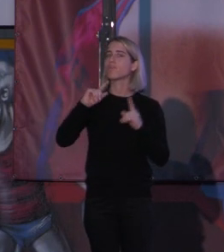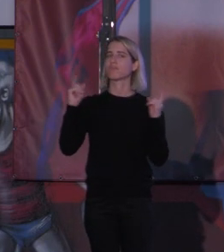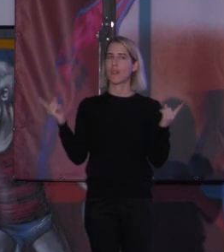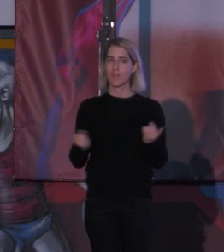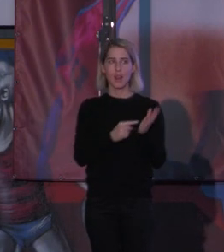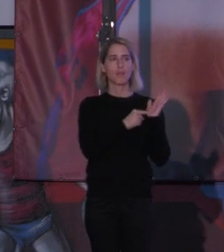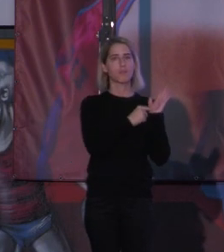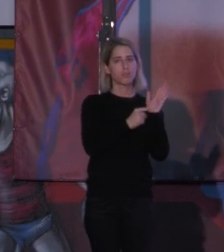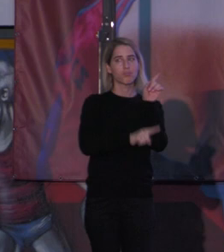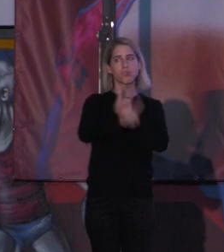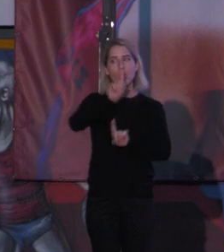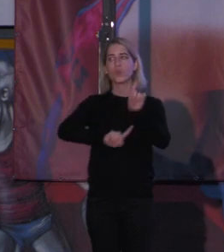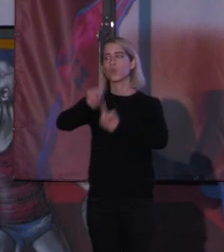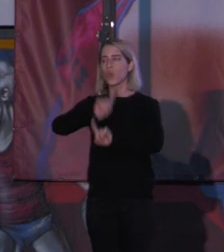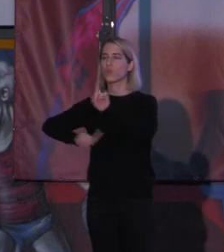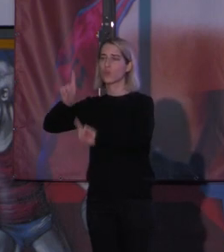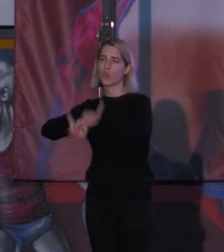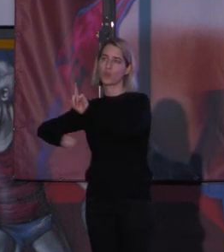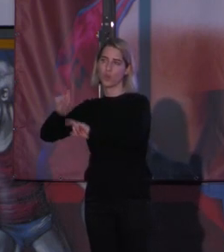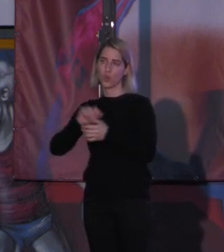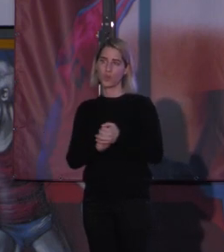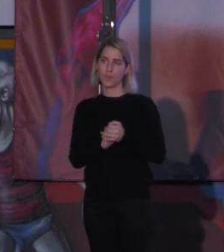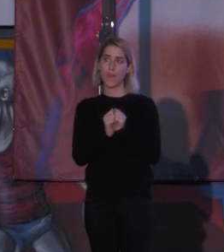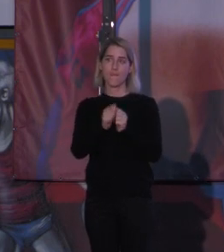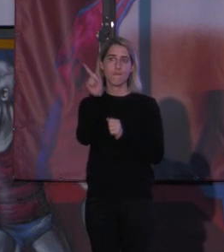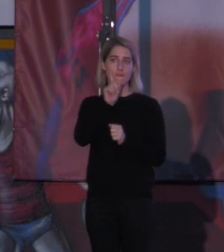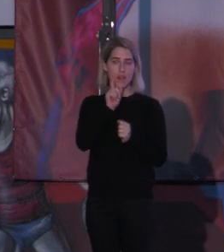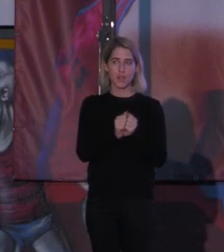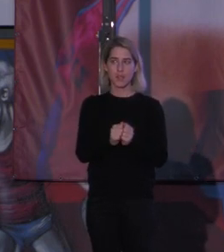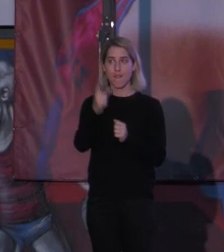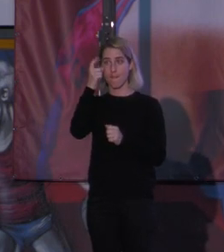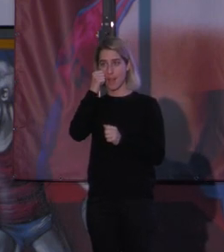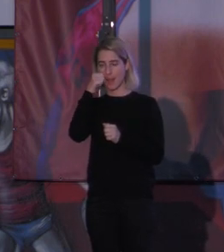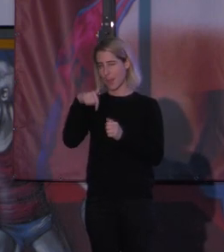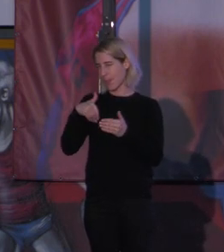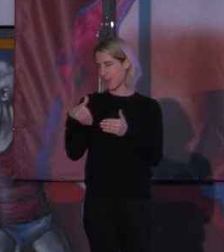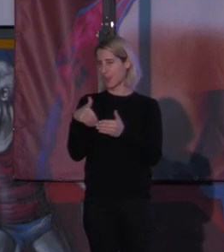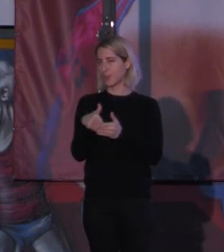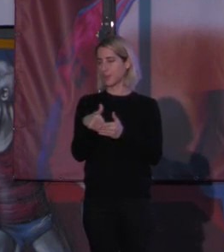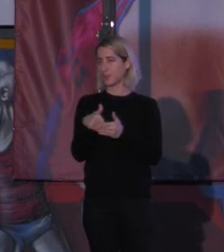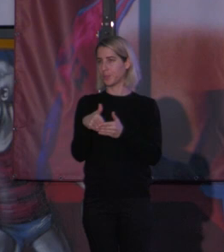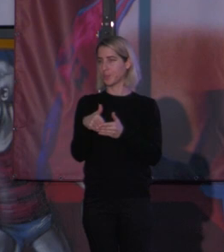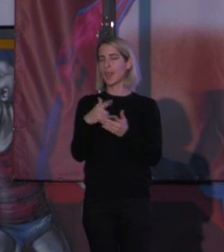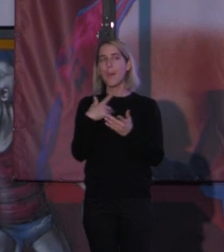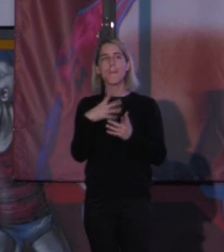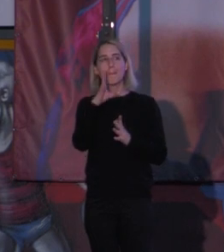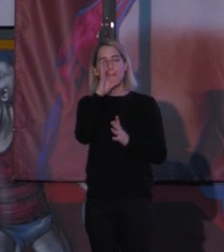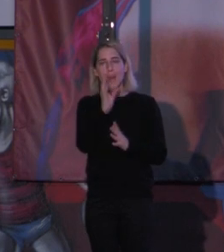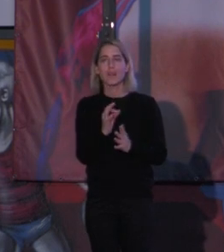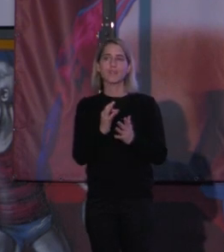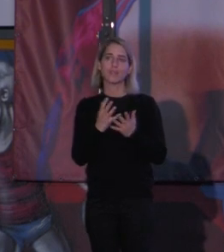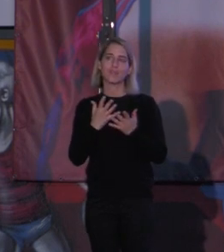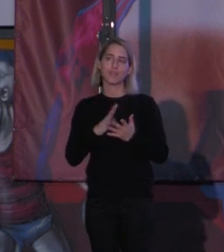να σας προσυγχυστήσω. Φίλες και φίλοι, φτάνοντας προς το τέλος, επιτρέψτε μου πολύ